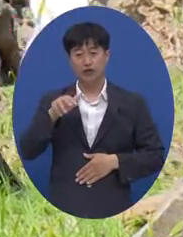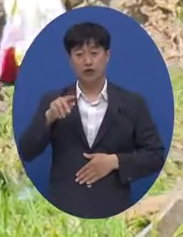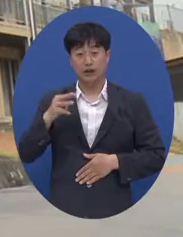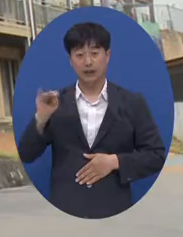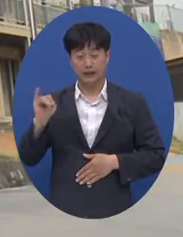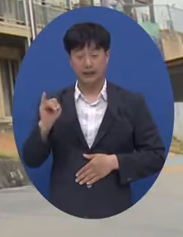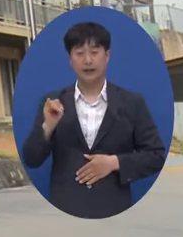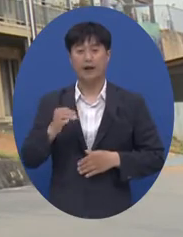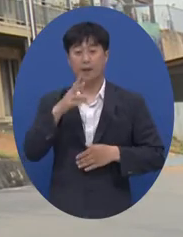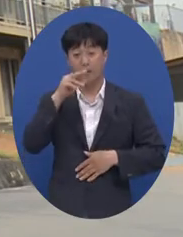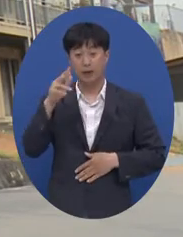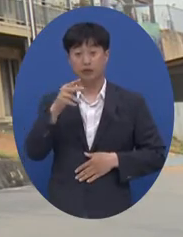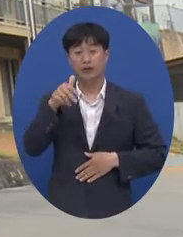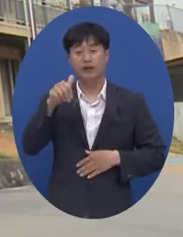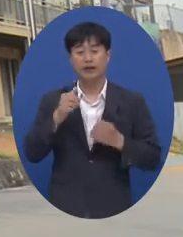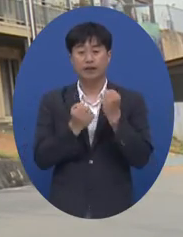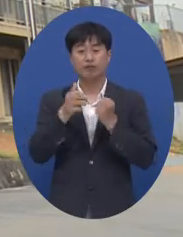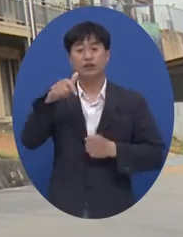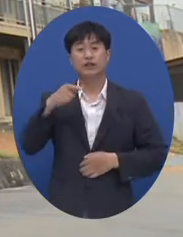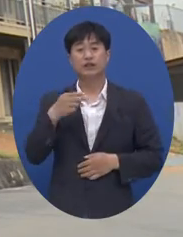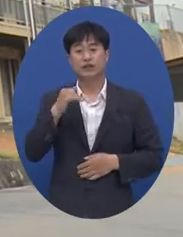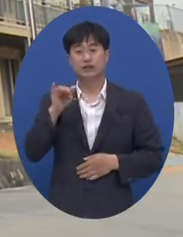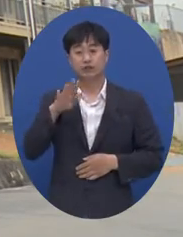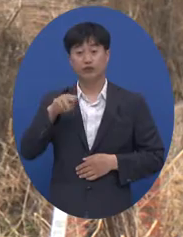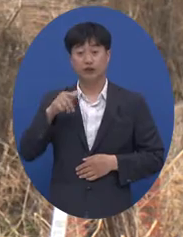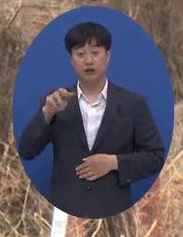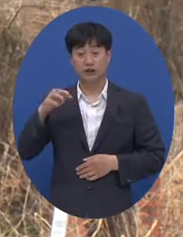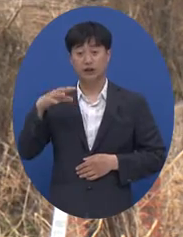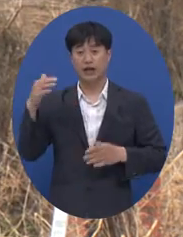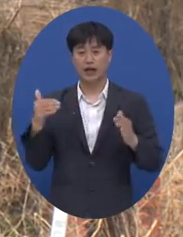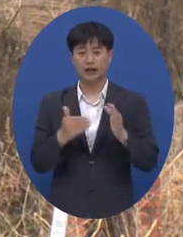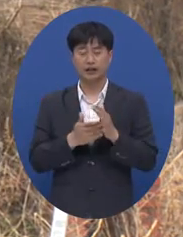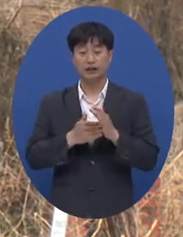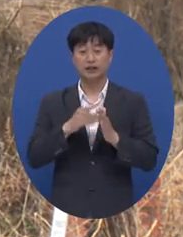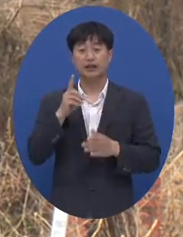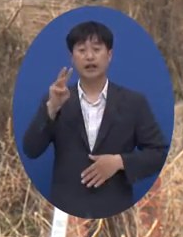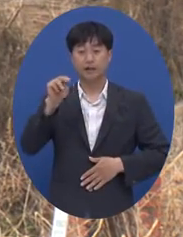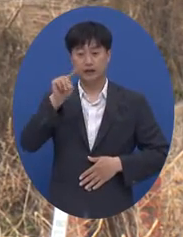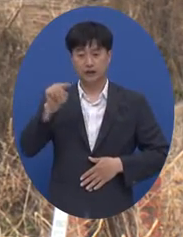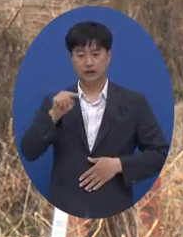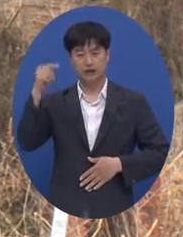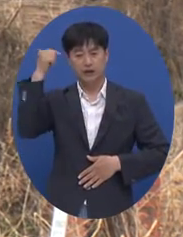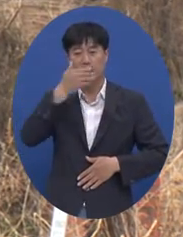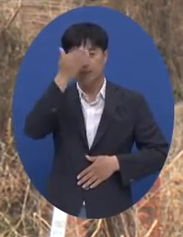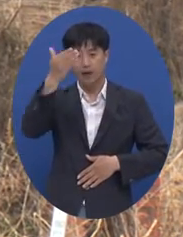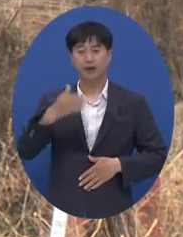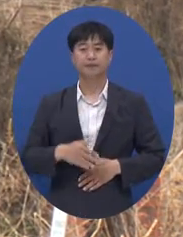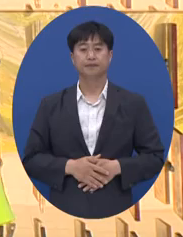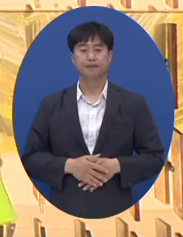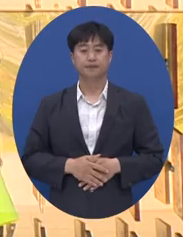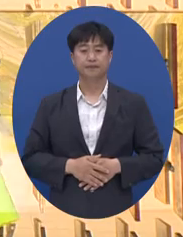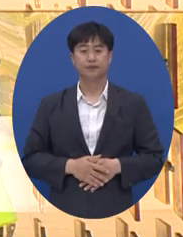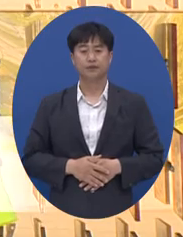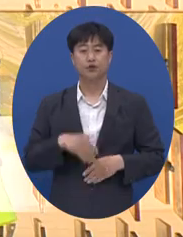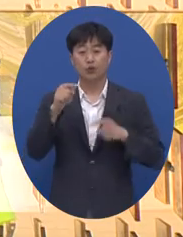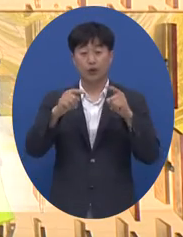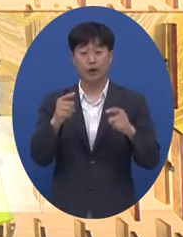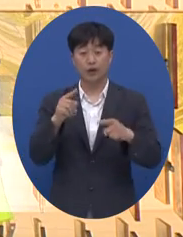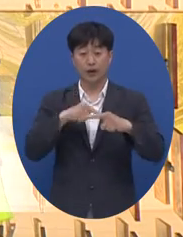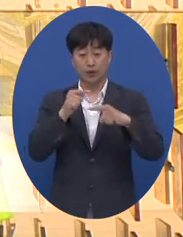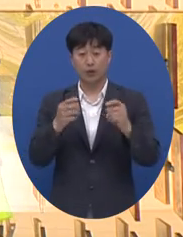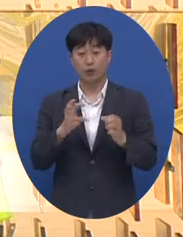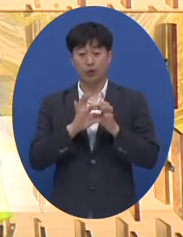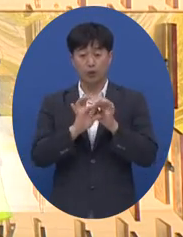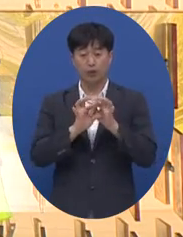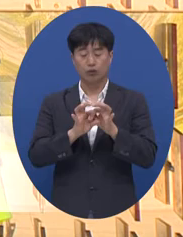안보 건 강 진 파주캠프 그립 s 까지 게임 지를 제대로 느낄 수 있는 장소들이 포함됩니다 이번 걷게 돼